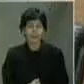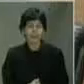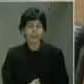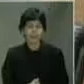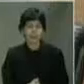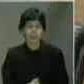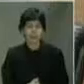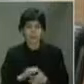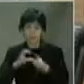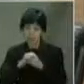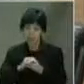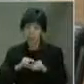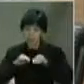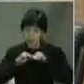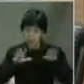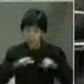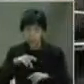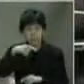คำประกาศภาวะฉุกเฉิน